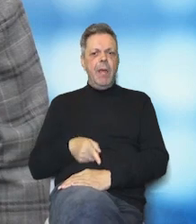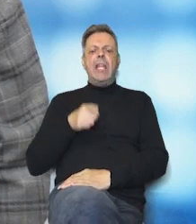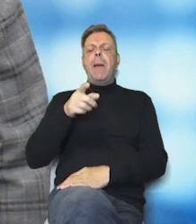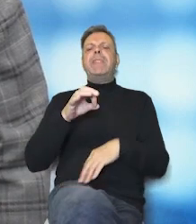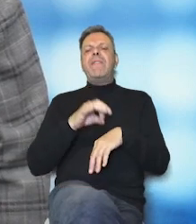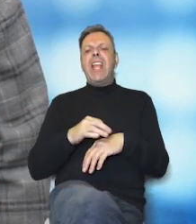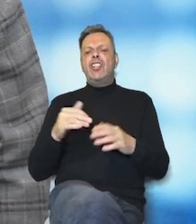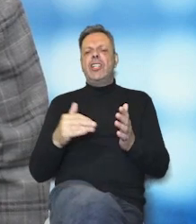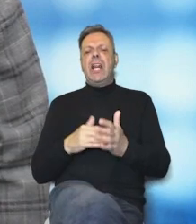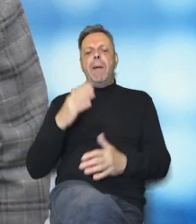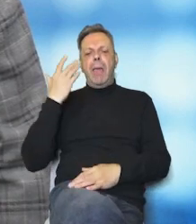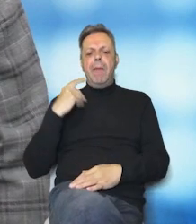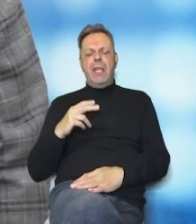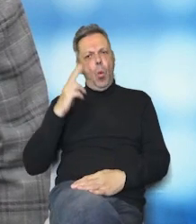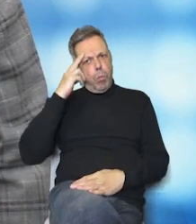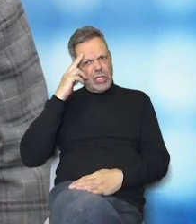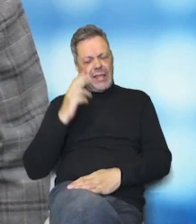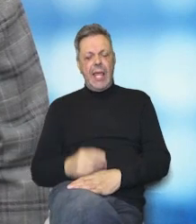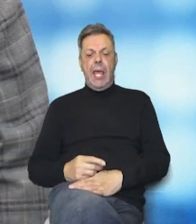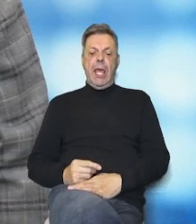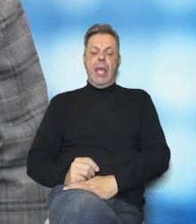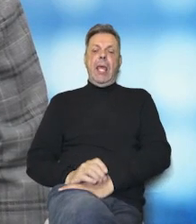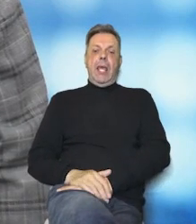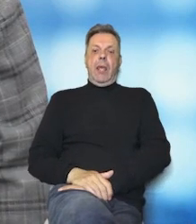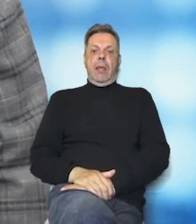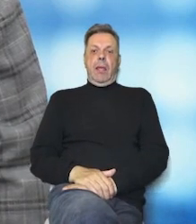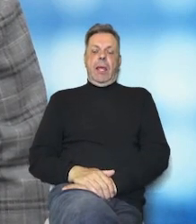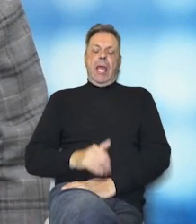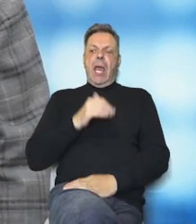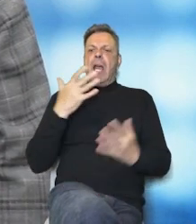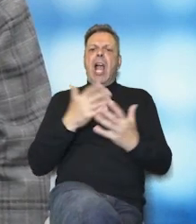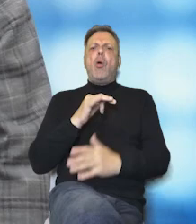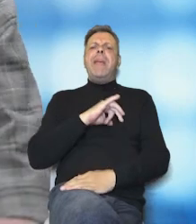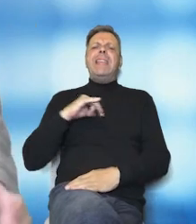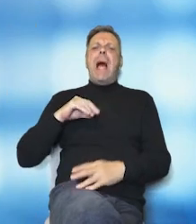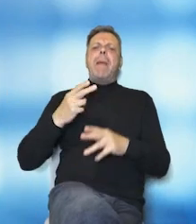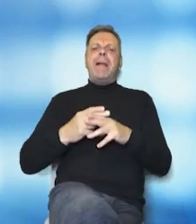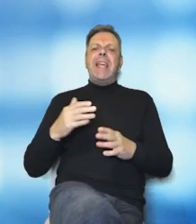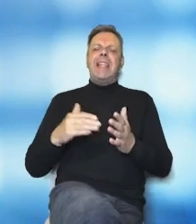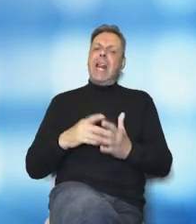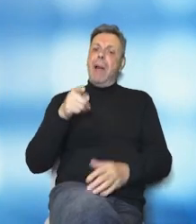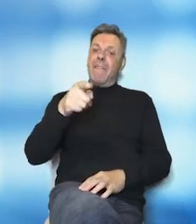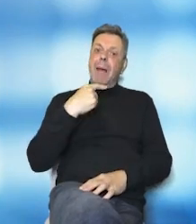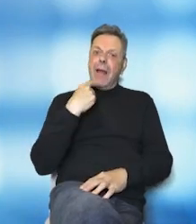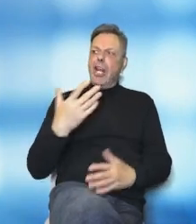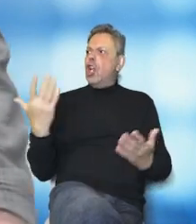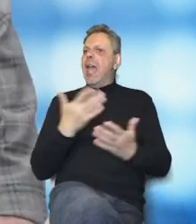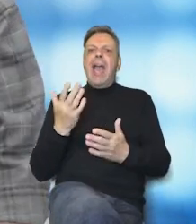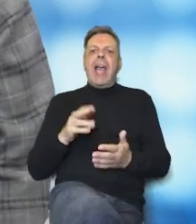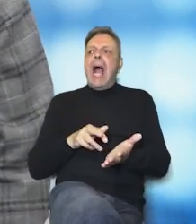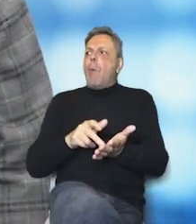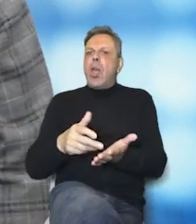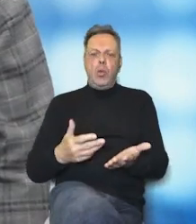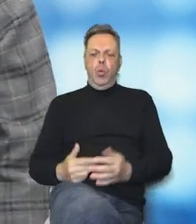liječnici trebali biti upoznati, da bi i sami pacijenti trebali vam reći kamo idu i